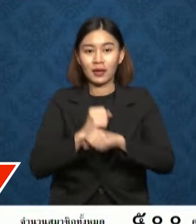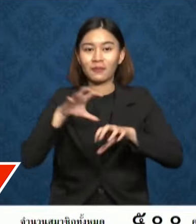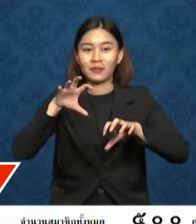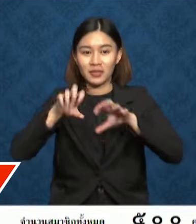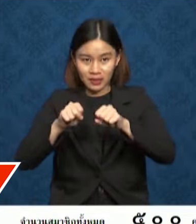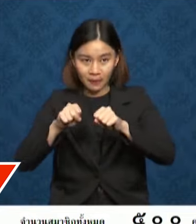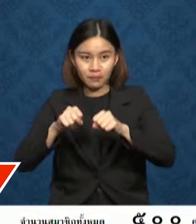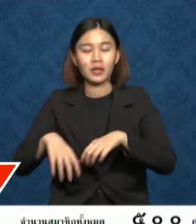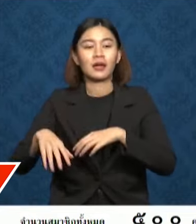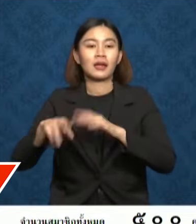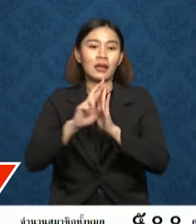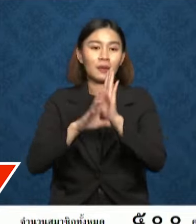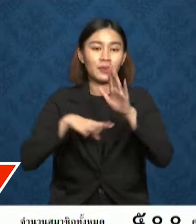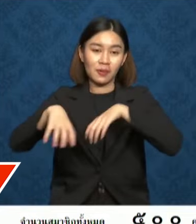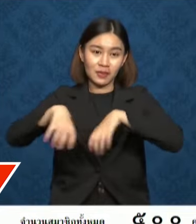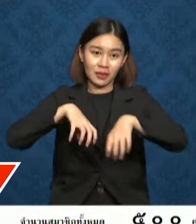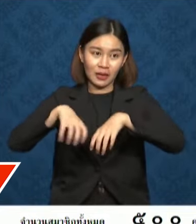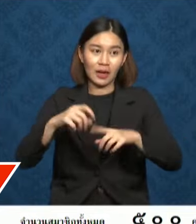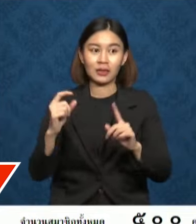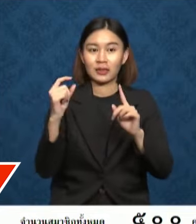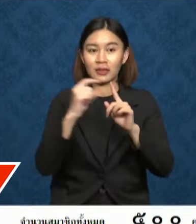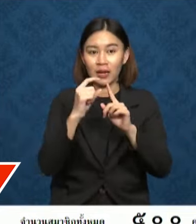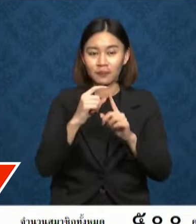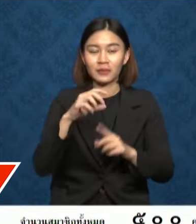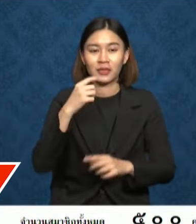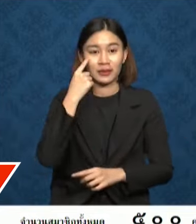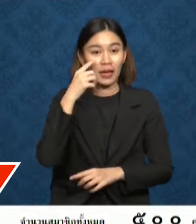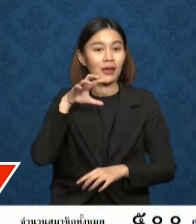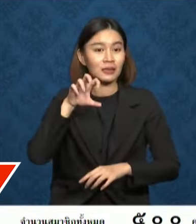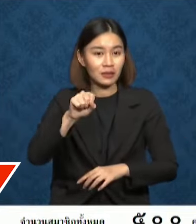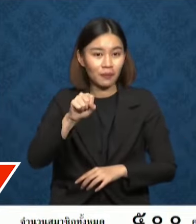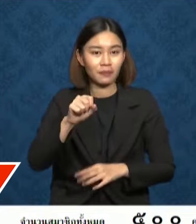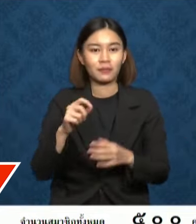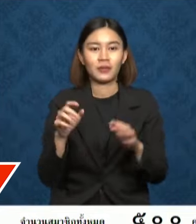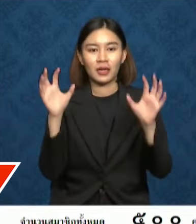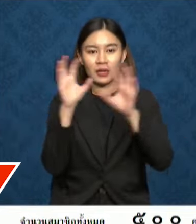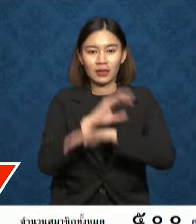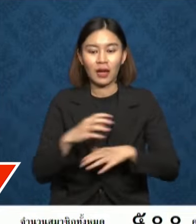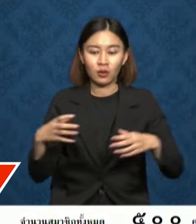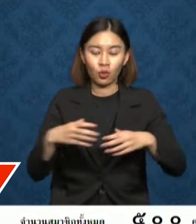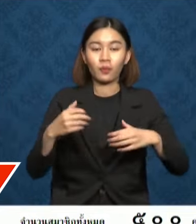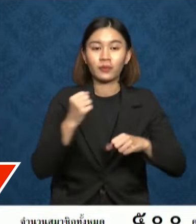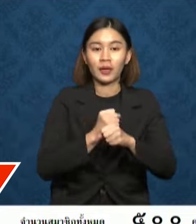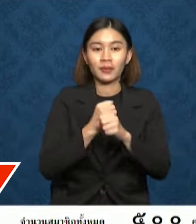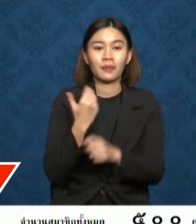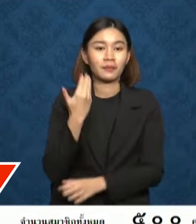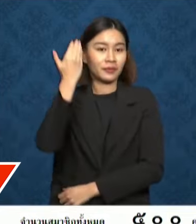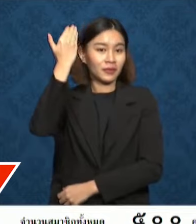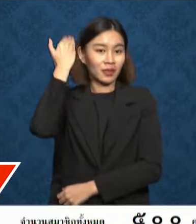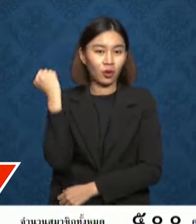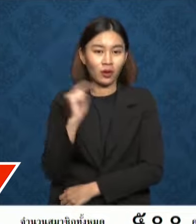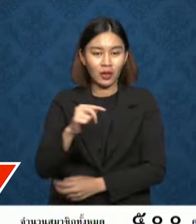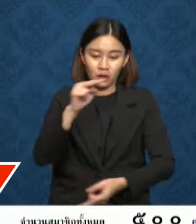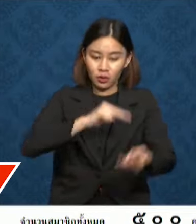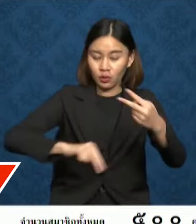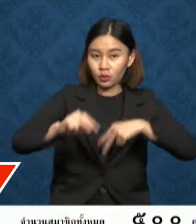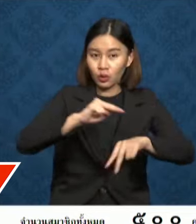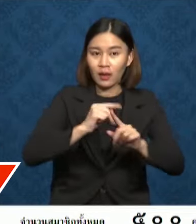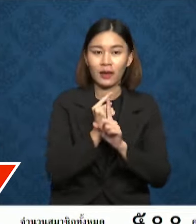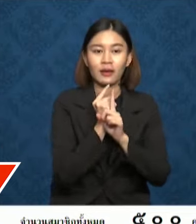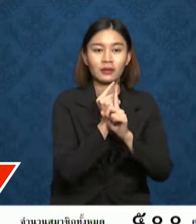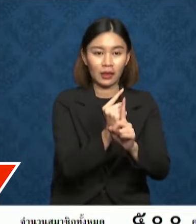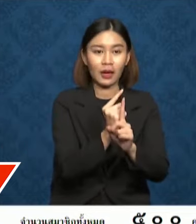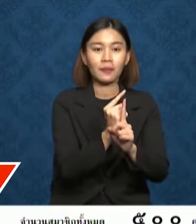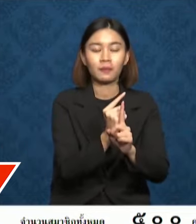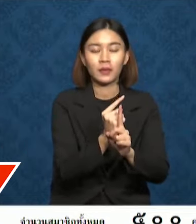บตา และจดระเบียบครับคำว่าจบตานั้นก็เหมือนสิงที่ขณะกรมธิการชุนี้เคยทำมาใอดีตครับคือตรวสอบิด